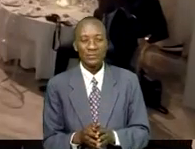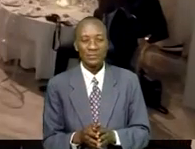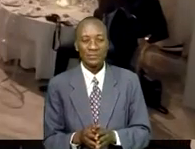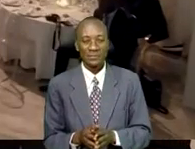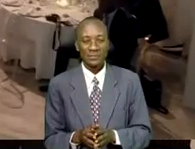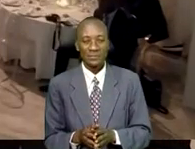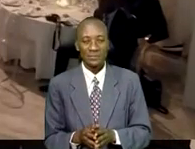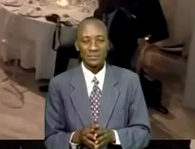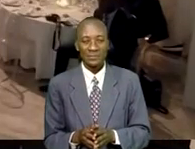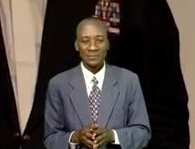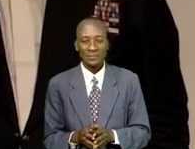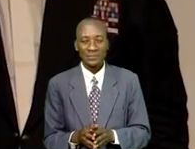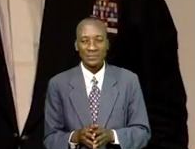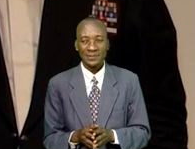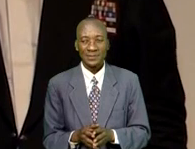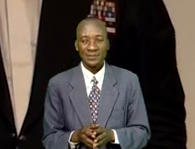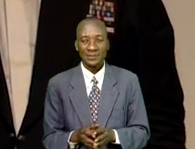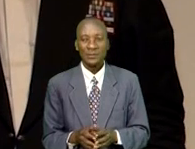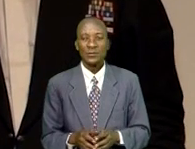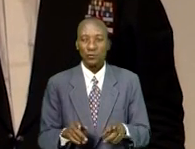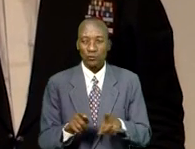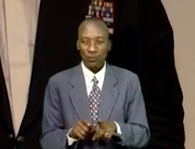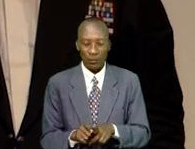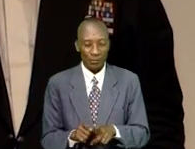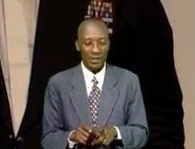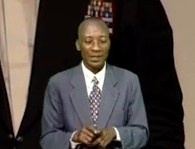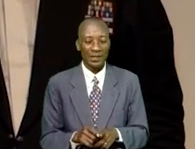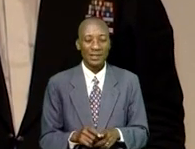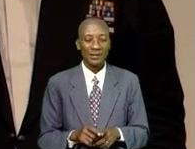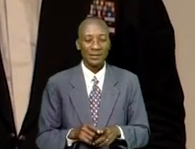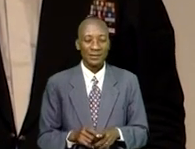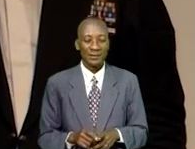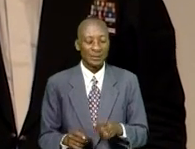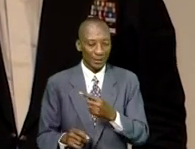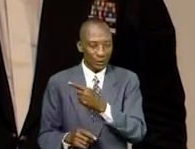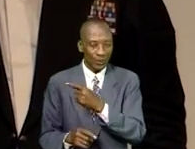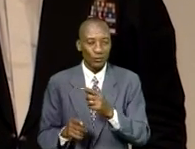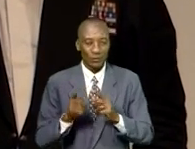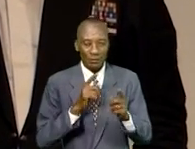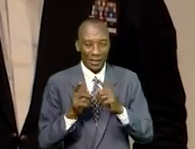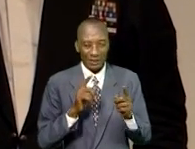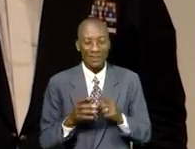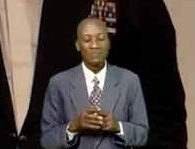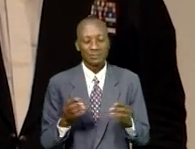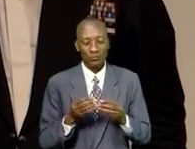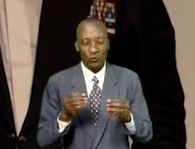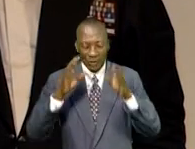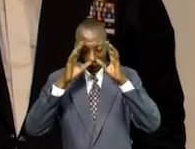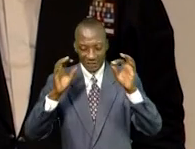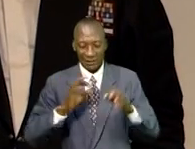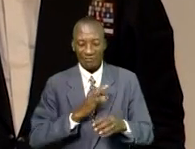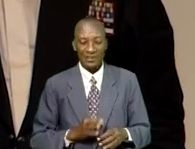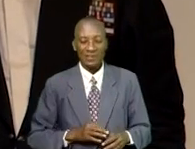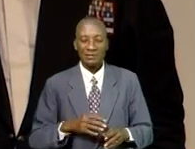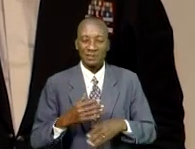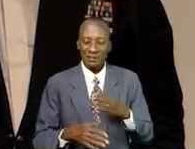dans la lettre qui lui a été adressée pour l'important travail qu'il a accompli